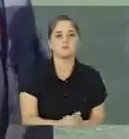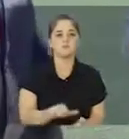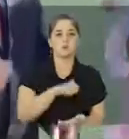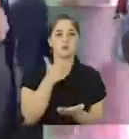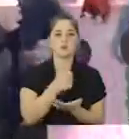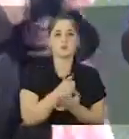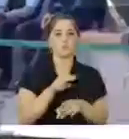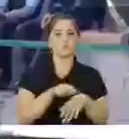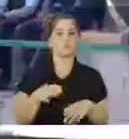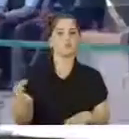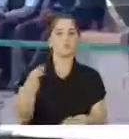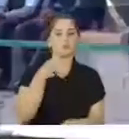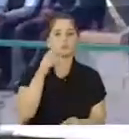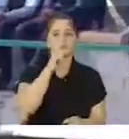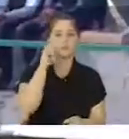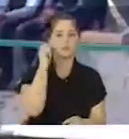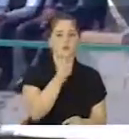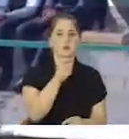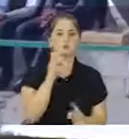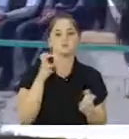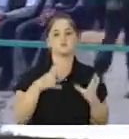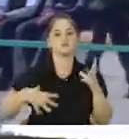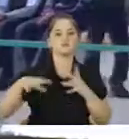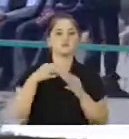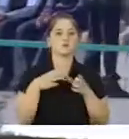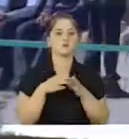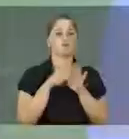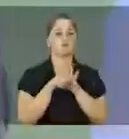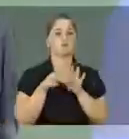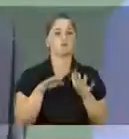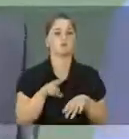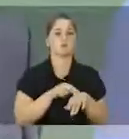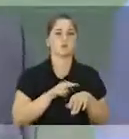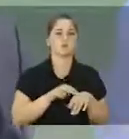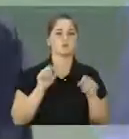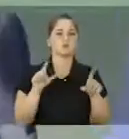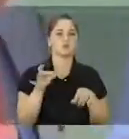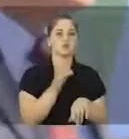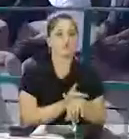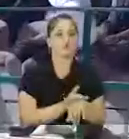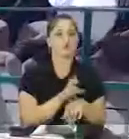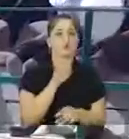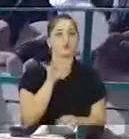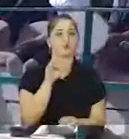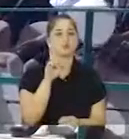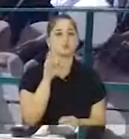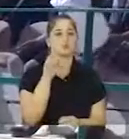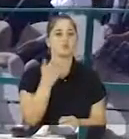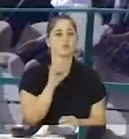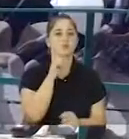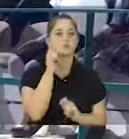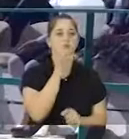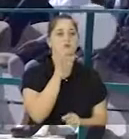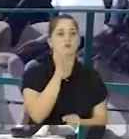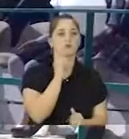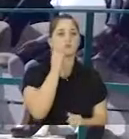Главный полицейский области подарил от имени всего коллектива органов внутренних дел региона золотые часы бронзовому призеру Олимпиады в Рио.